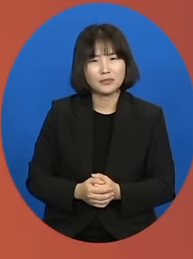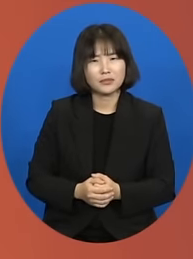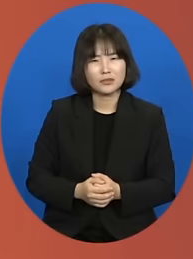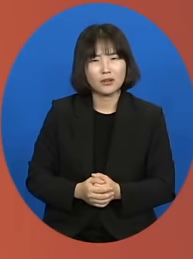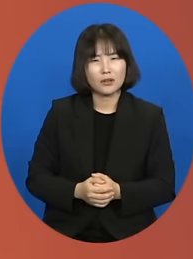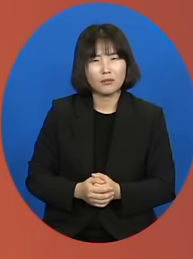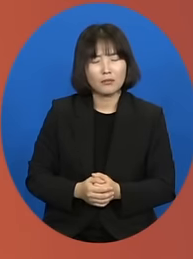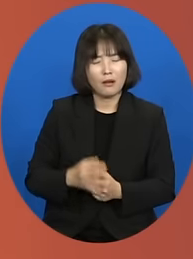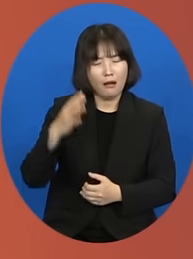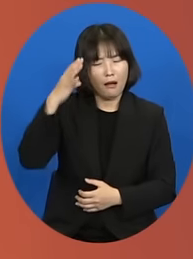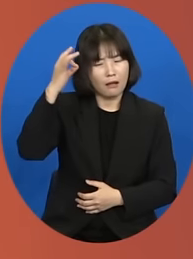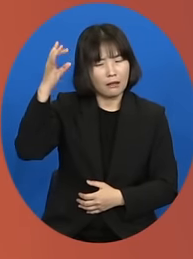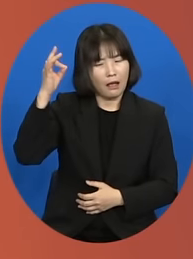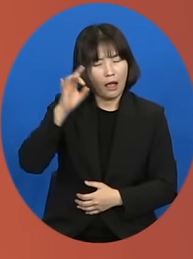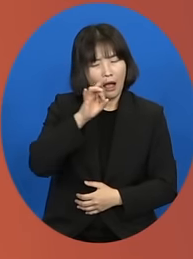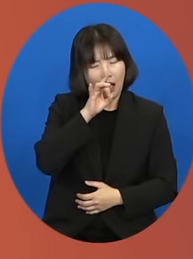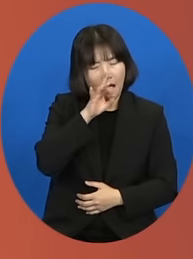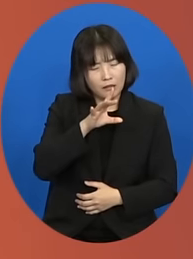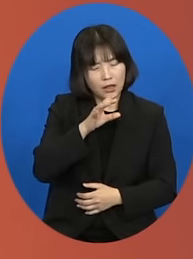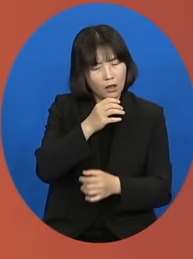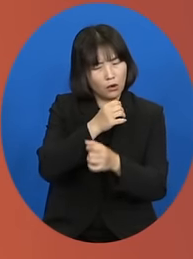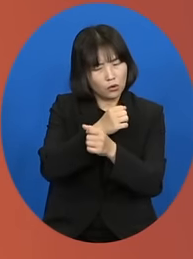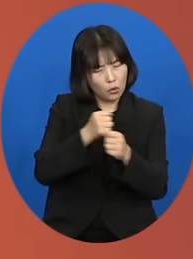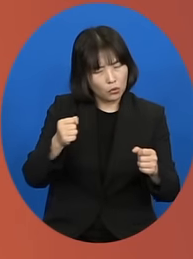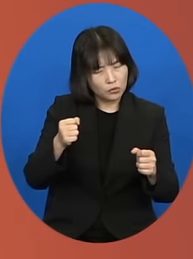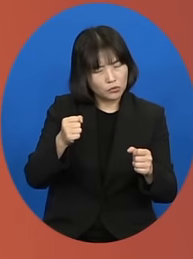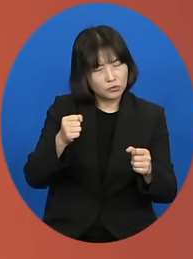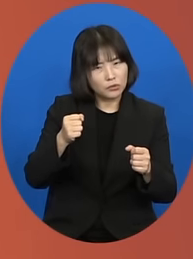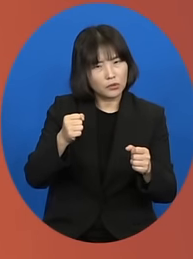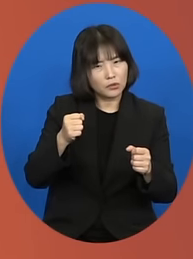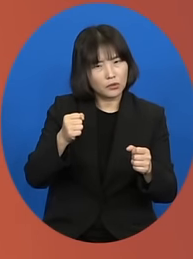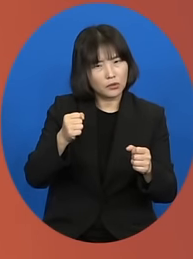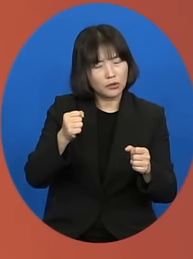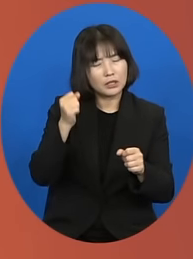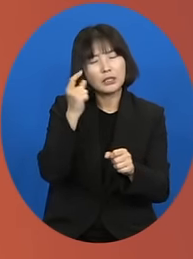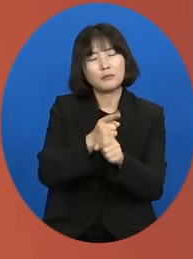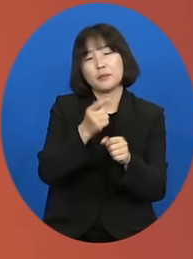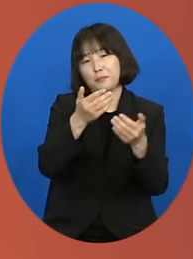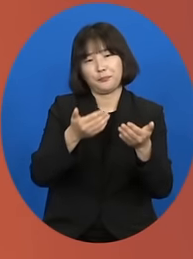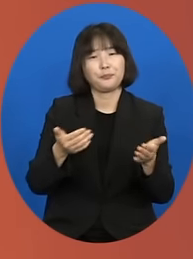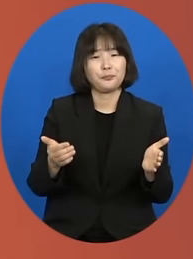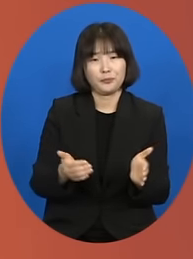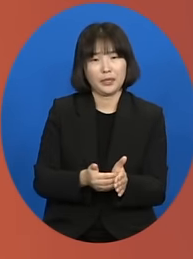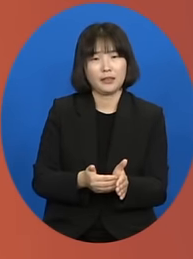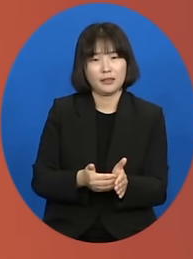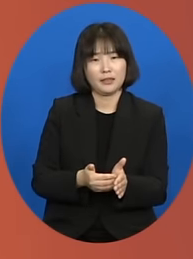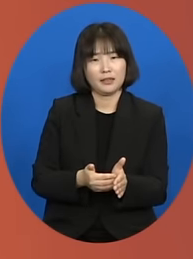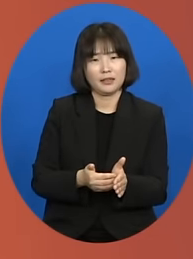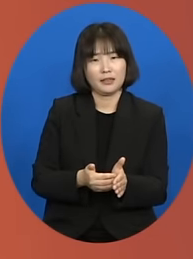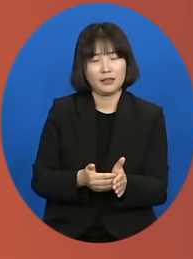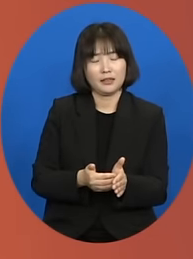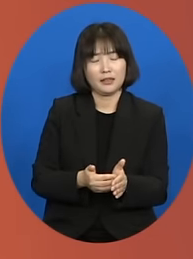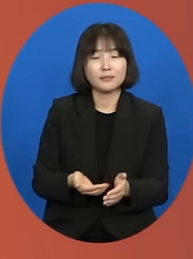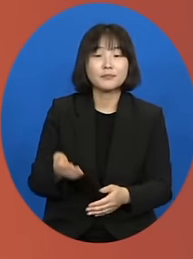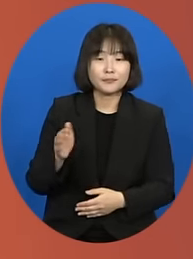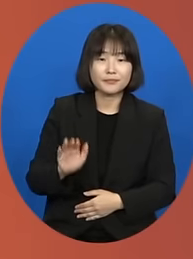상식적으로 상상할 수도 없는 그 용서를 이미 한번 받았다는 것입니다. 그런데